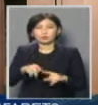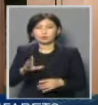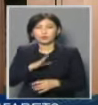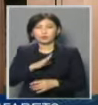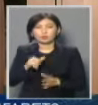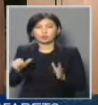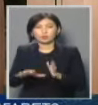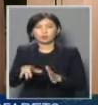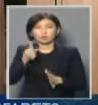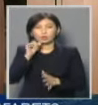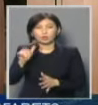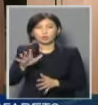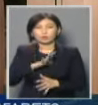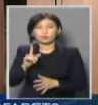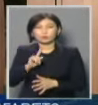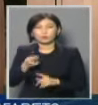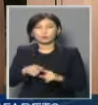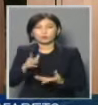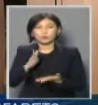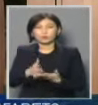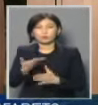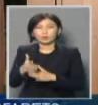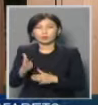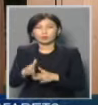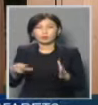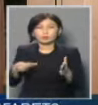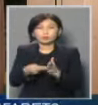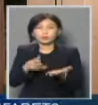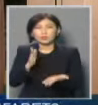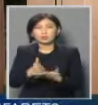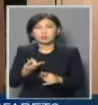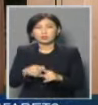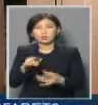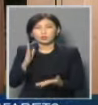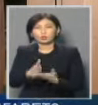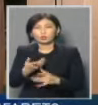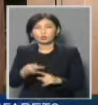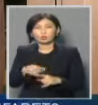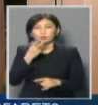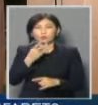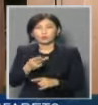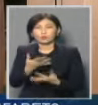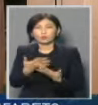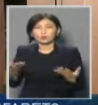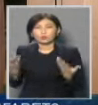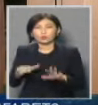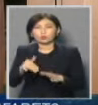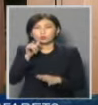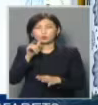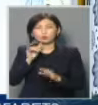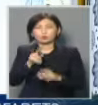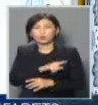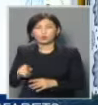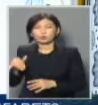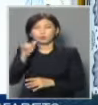форму электронной сигареты, на то, что она имеет отдельное зарядное устройство, индикатор, который показывает, сколько осталось докурить, на какой